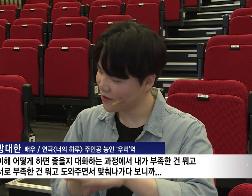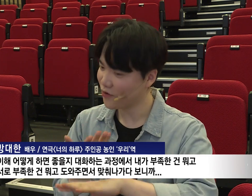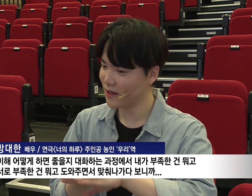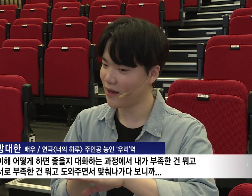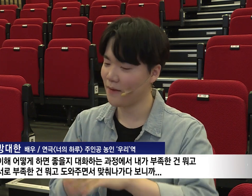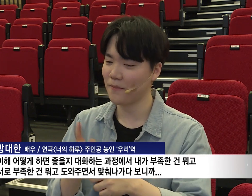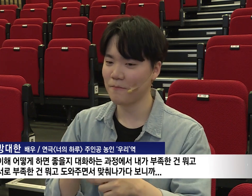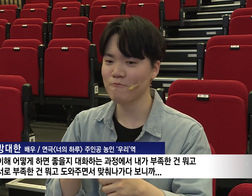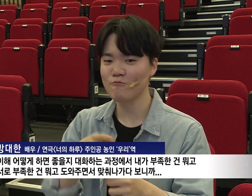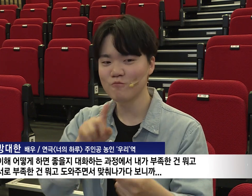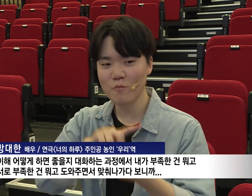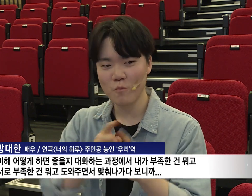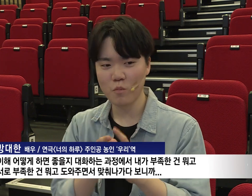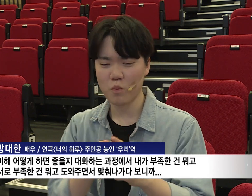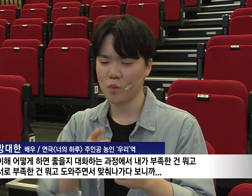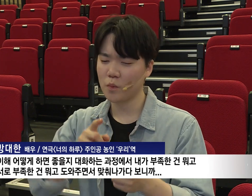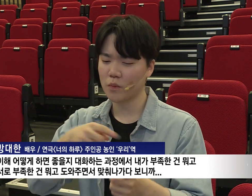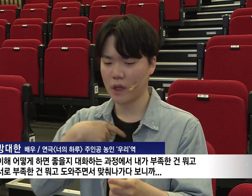과정에서